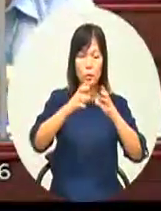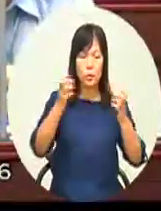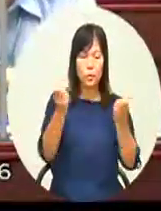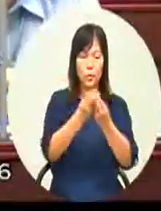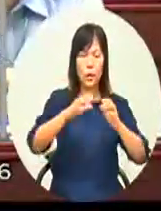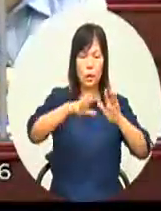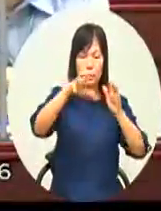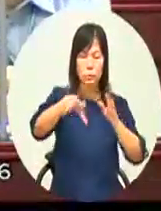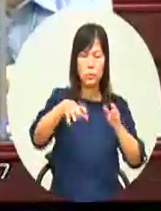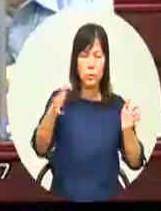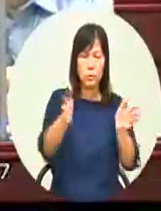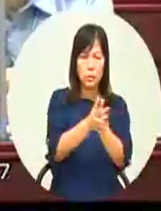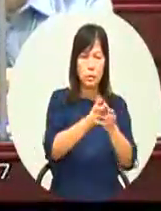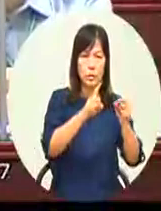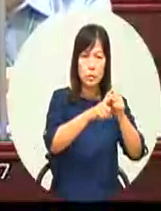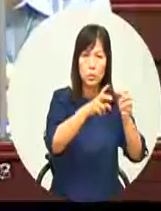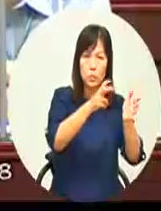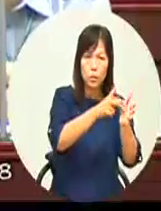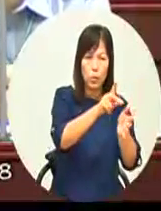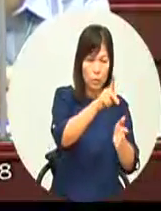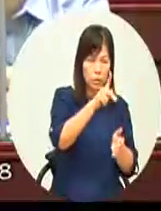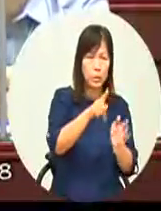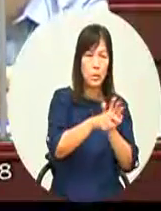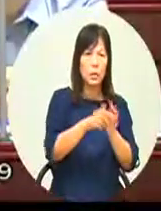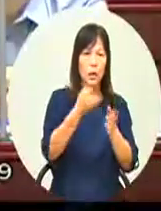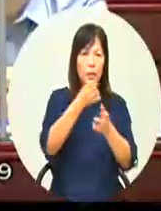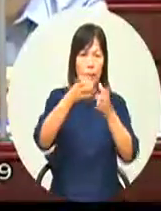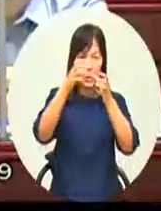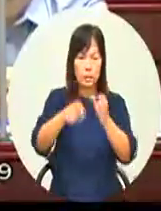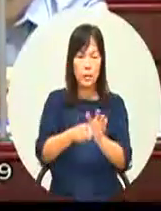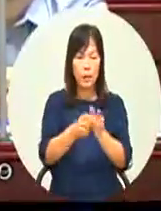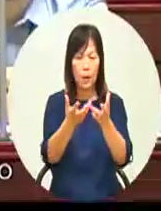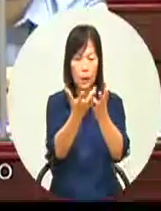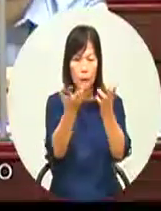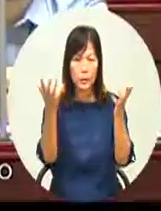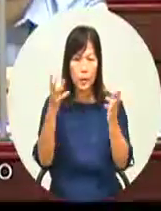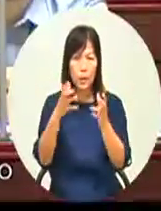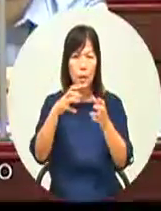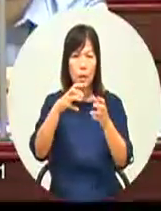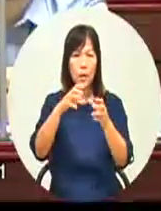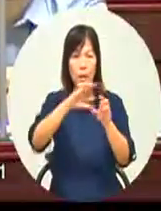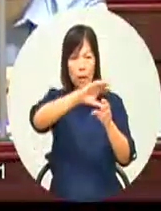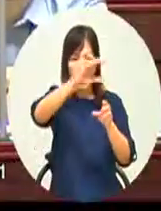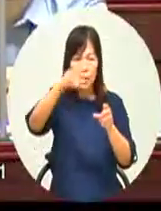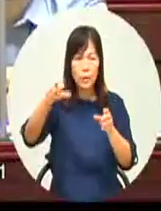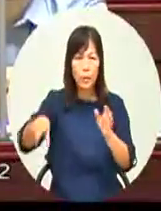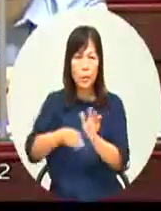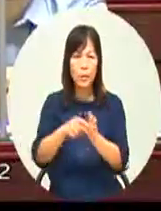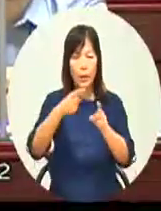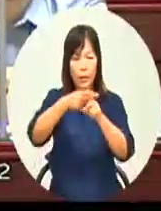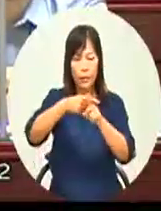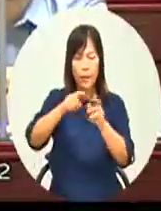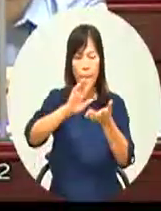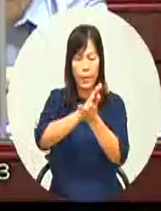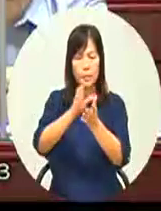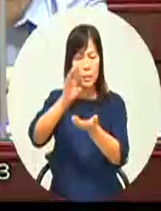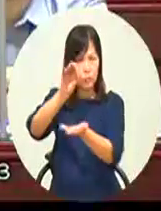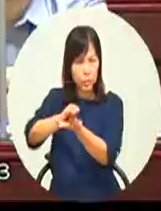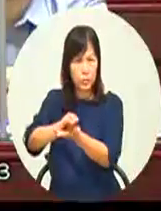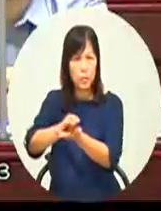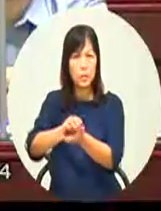为当时就是新建这个展览馆，那旁边我们把它当作一半，我们当作停车场，另外一